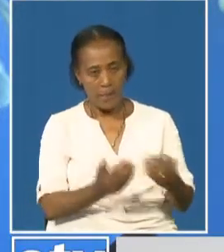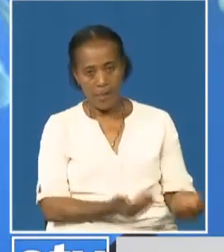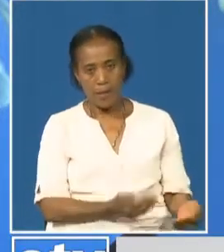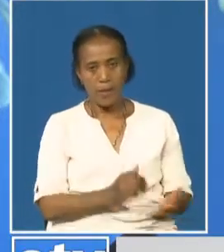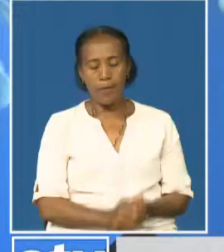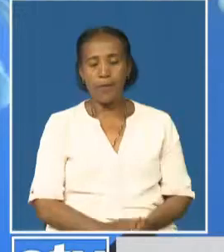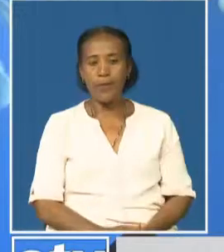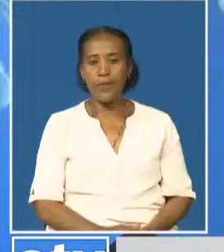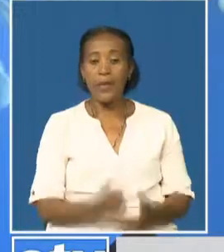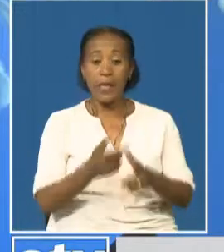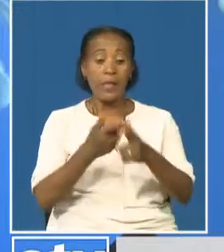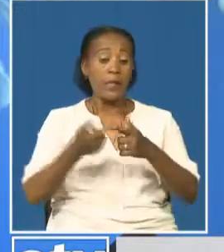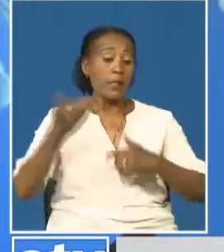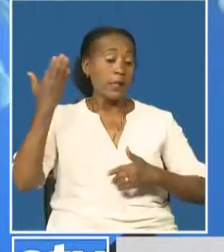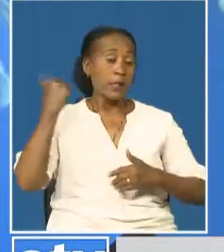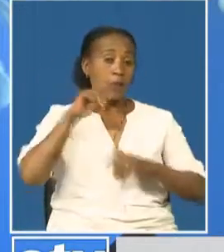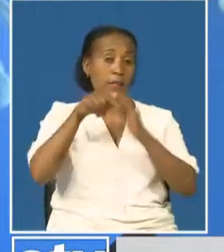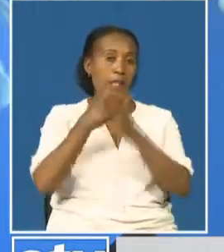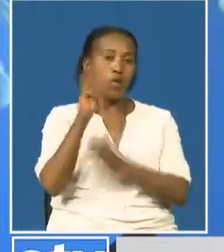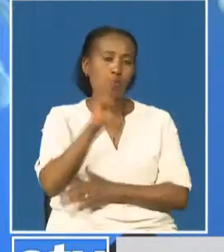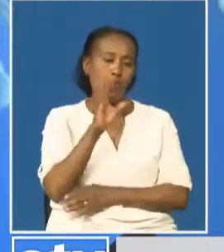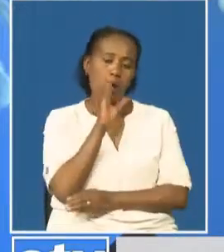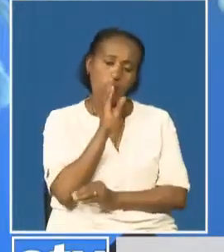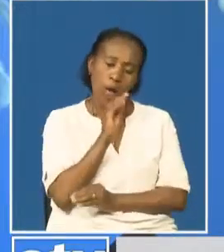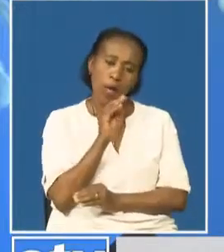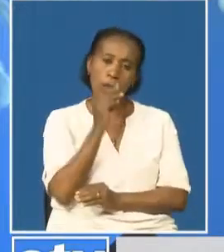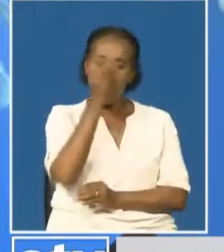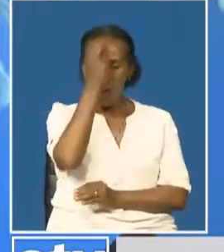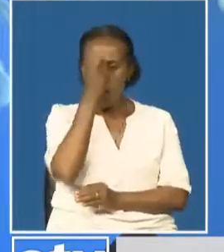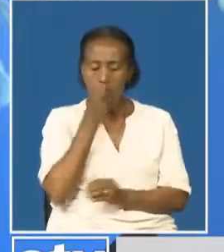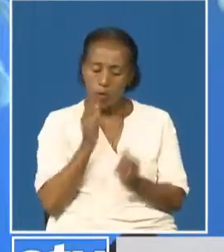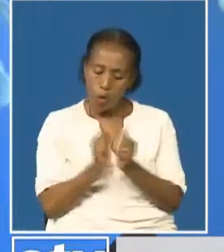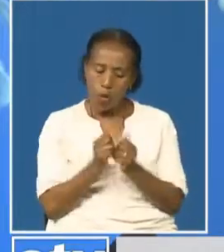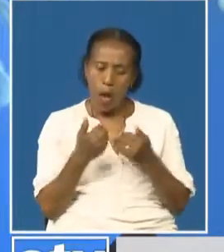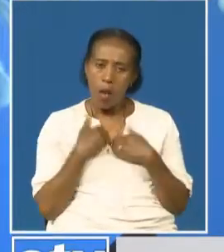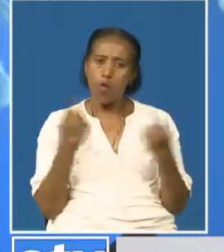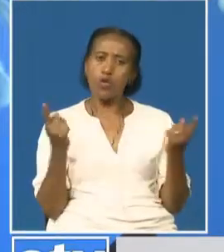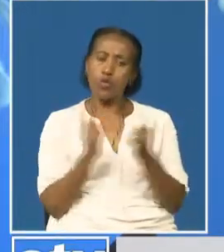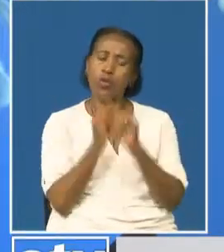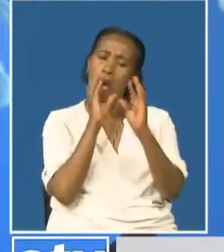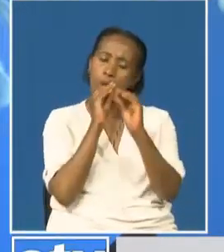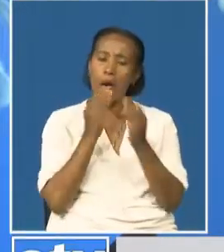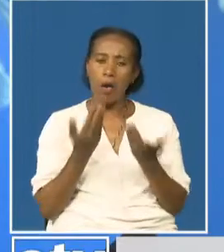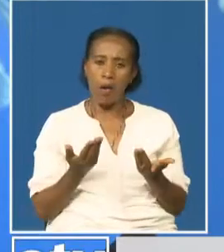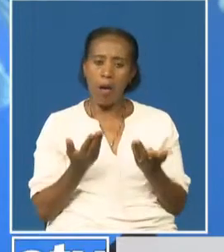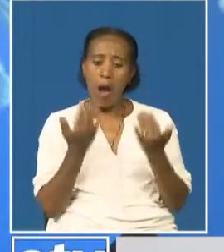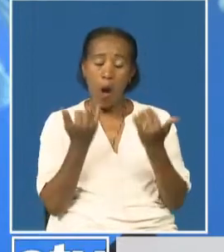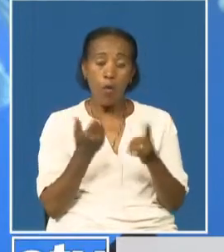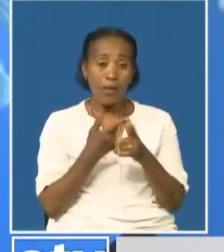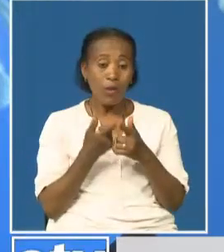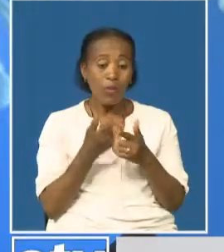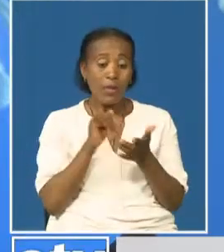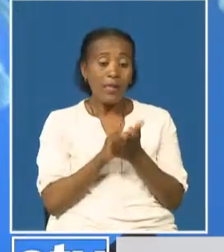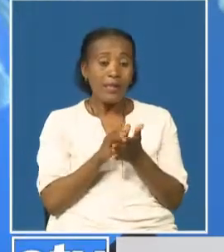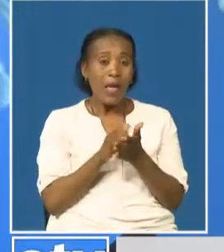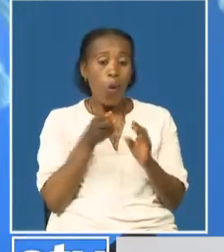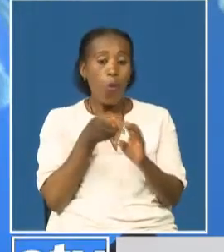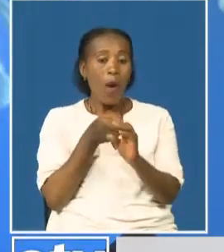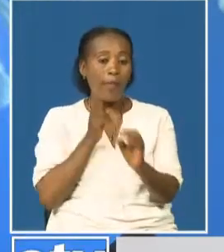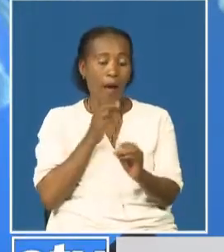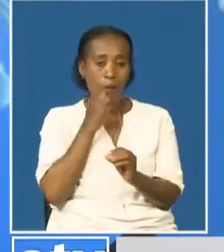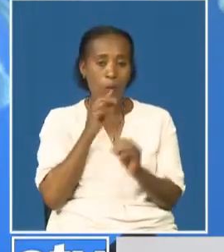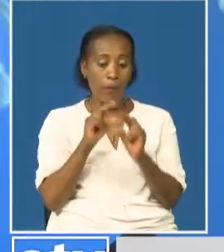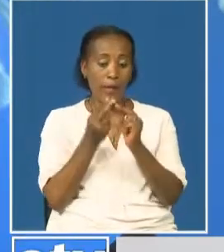እንጋብዛለን። እንግዲህ ቅድም ስለ ሱስ አወራን፣ ቤተሰቡ ውስጥ ከወላጆች ጋር ስላለው ግንኙነት አውርተናል። አሁን ደግሞ ከዛም ወጣ